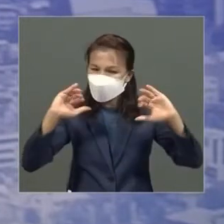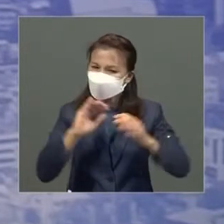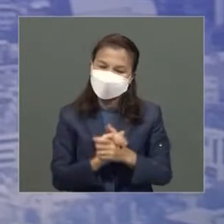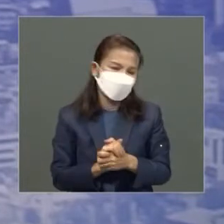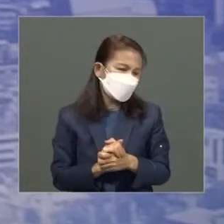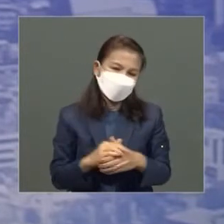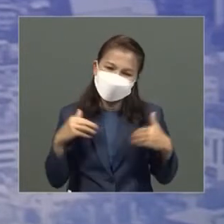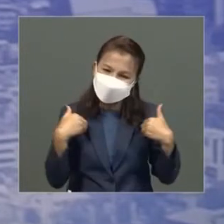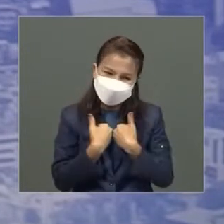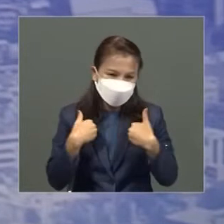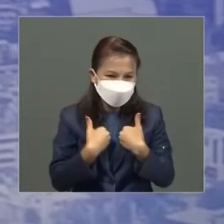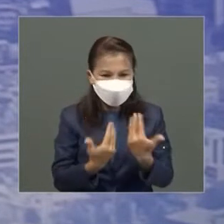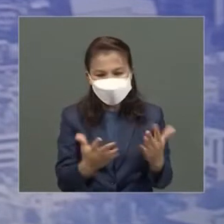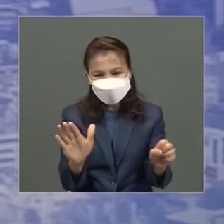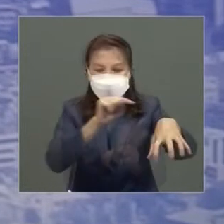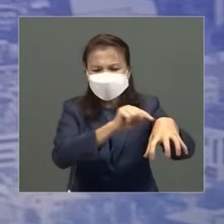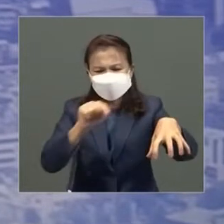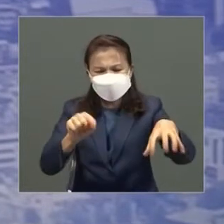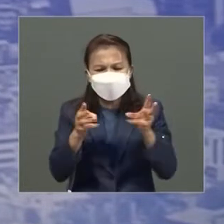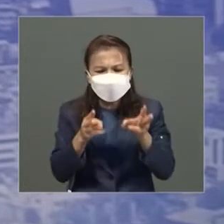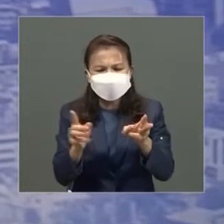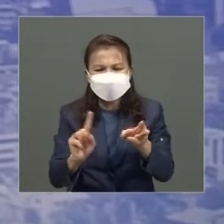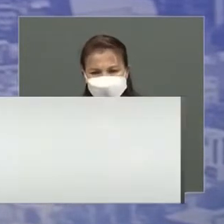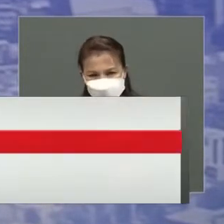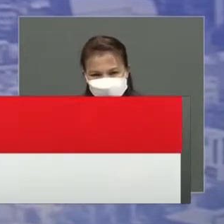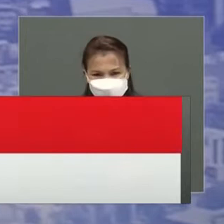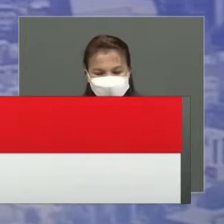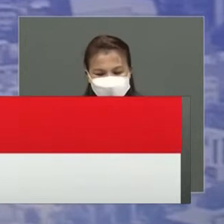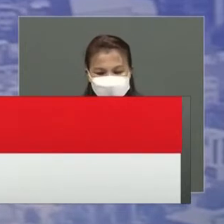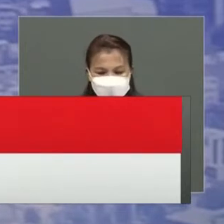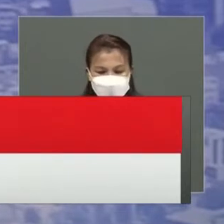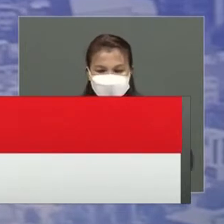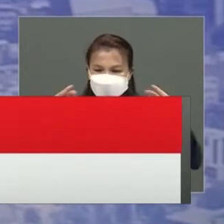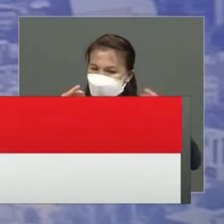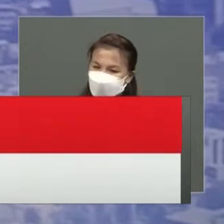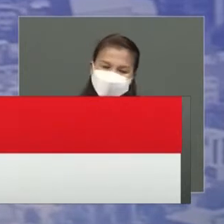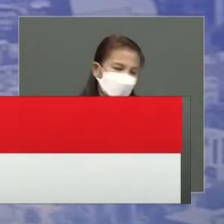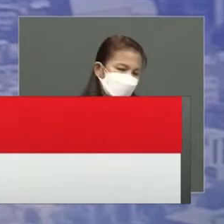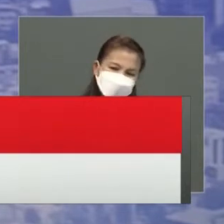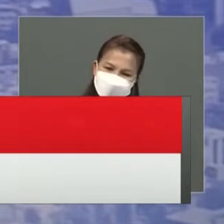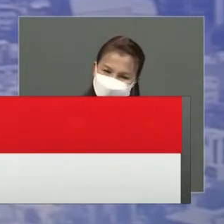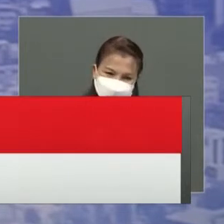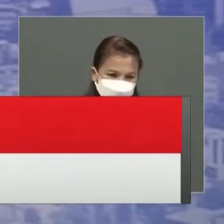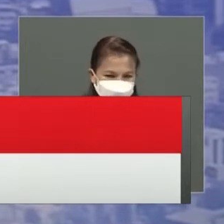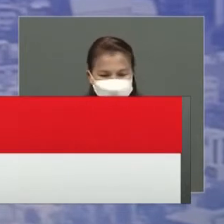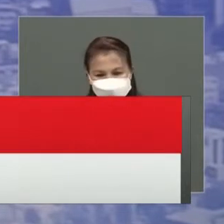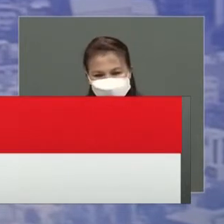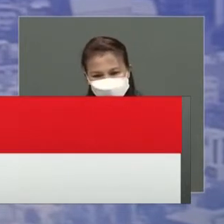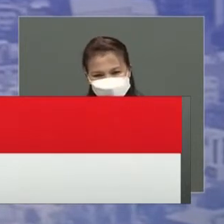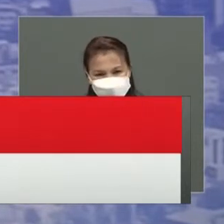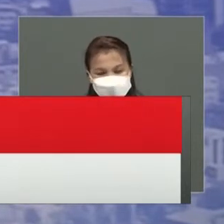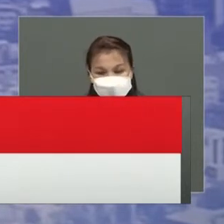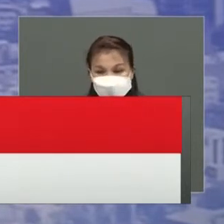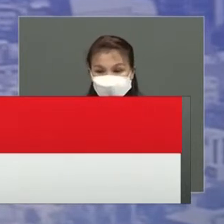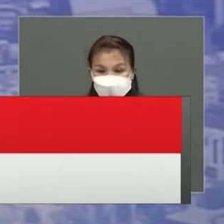แถลงช่วงเที่ยงวันนี้นะคะศักยภาพของภาครัฐได้หมดแล้วครับแต่ไงก็ตามแต่ของภาคเอกชน